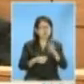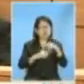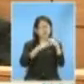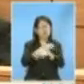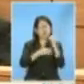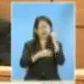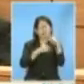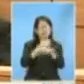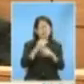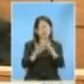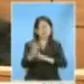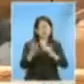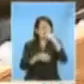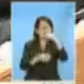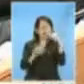านกินเมืองไงครับ